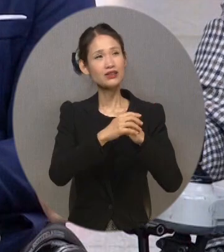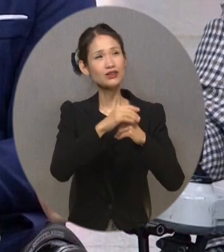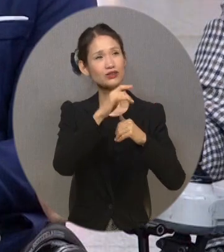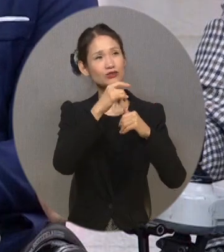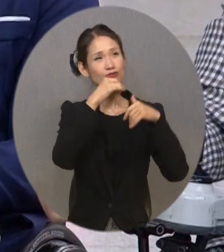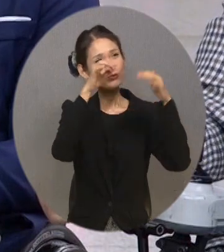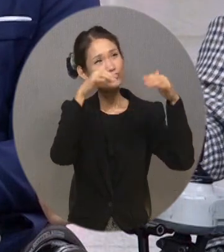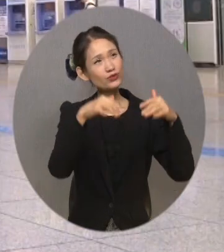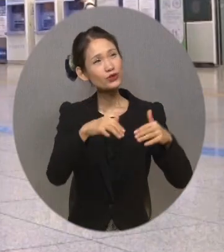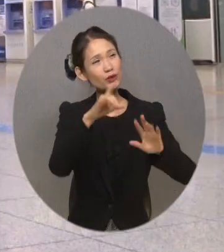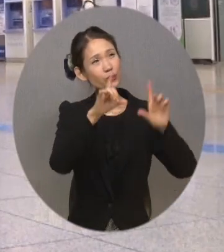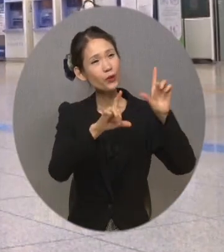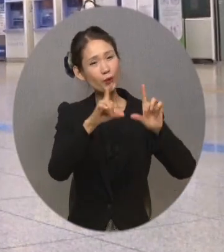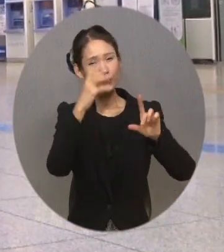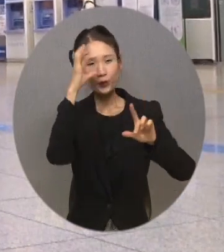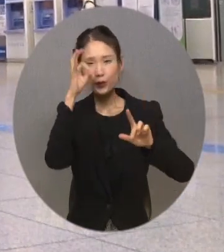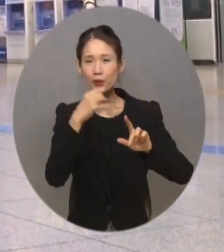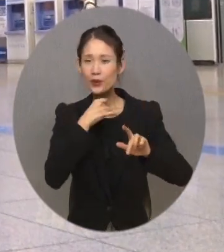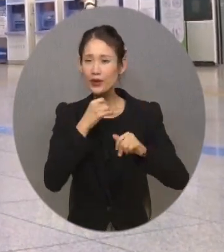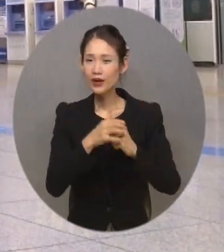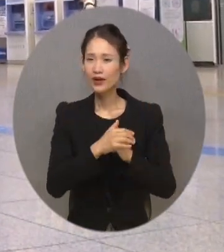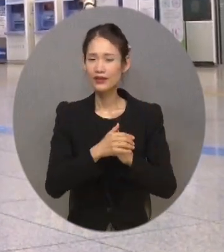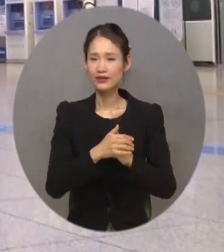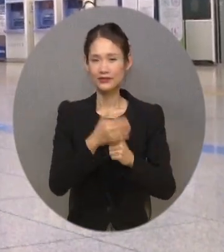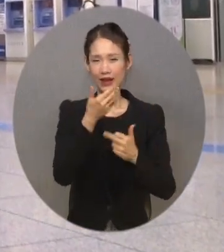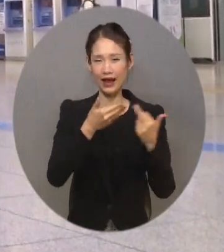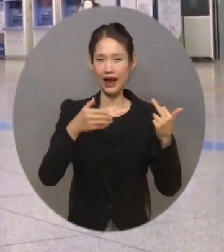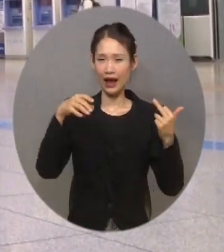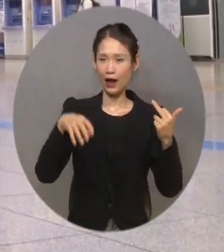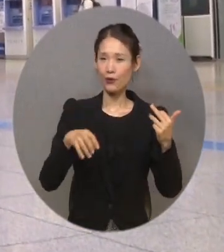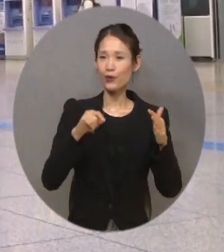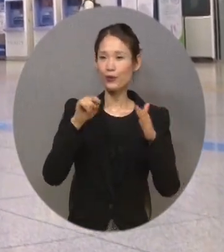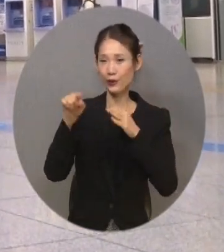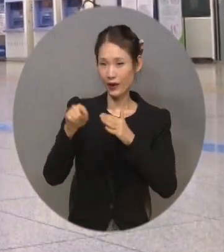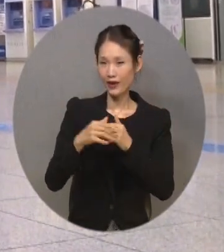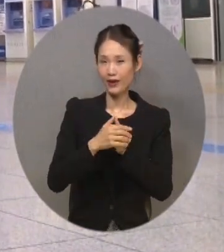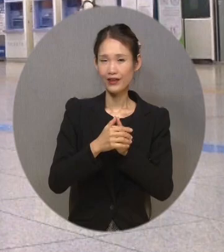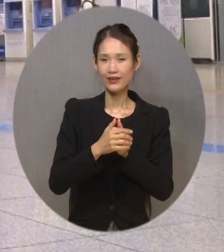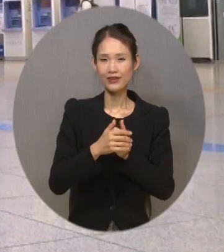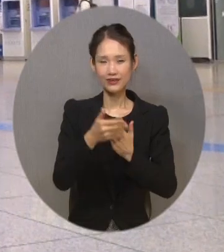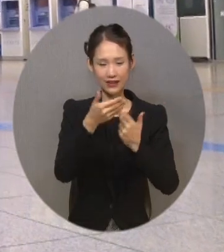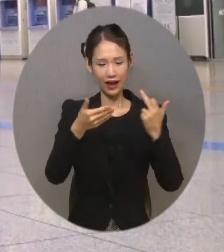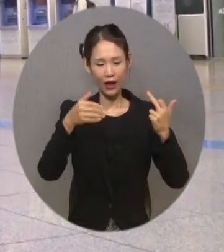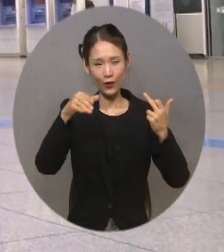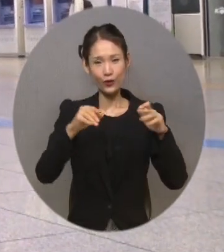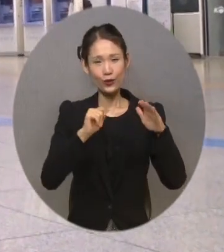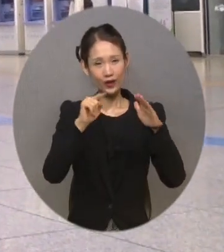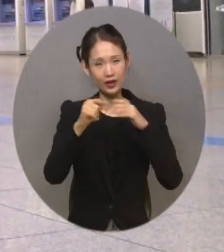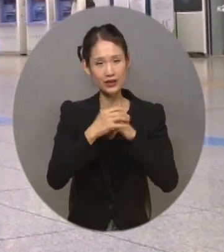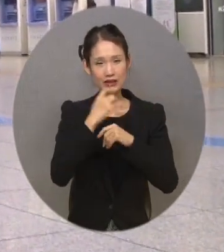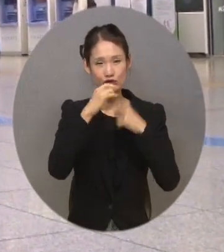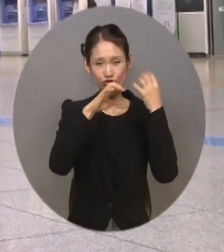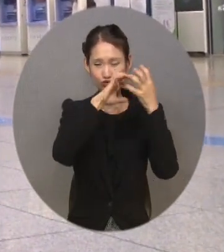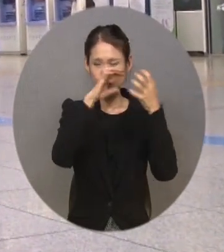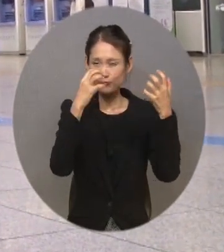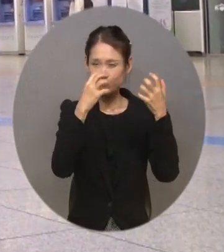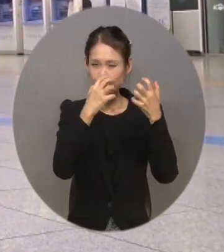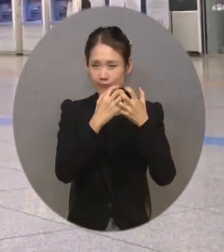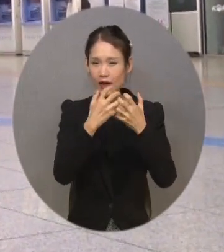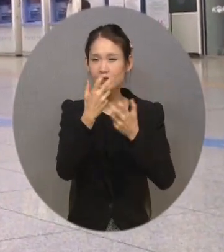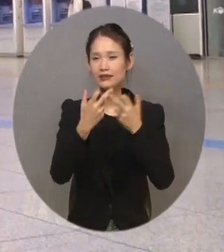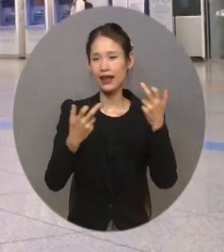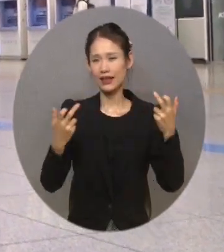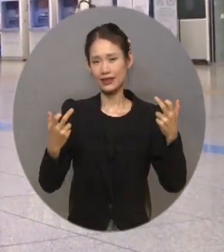들고. 아 그러면 네. 강릉으로 가야 되겠네. 강원도. 그러니까 강원도의 이 산에 그 구름이 끈 이런 산을 보는